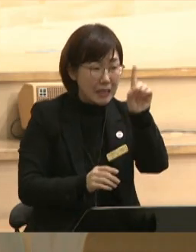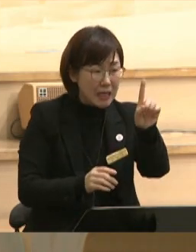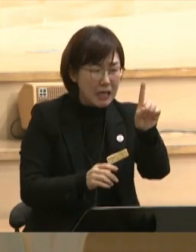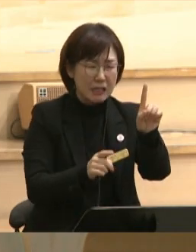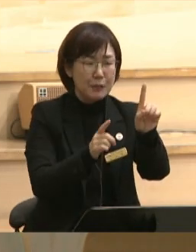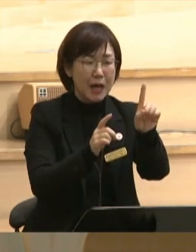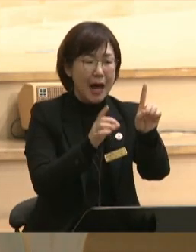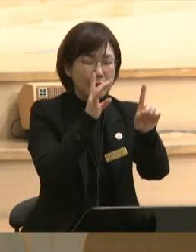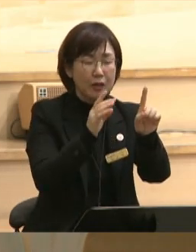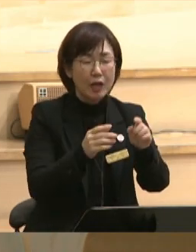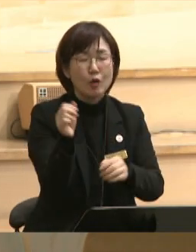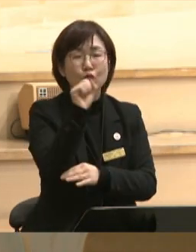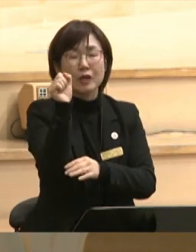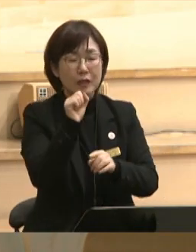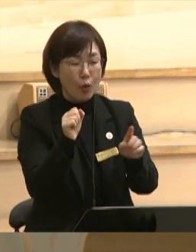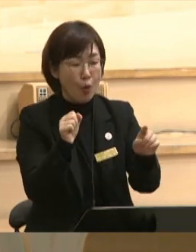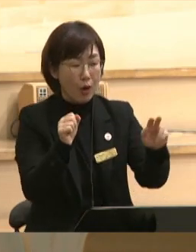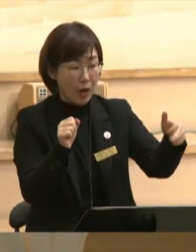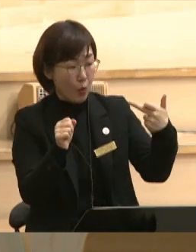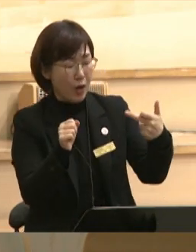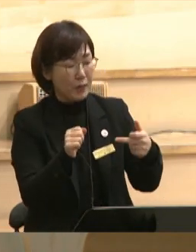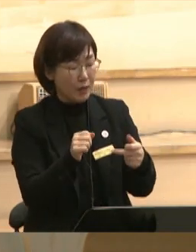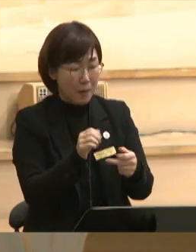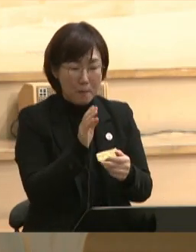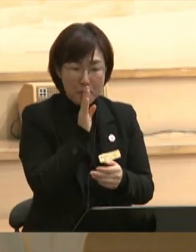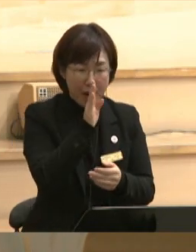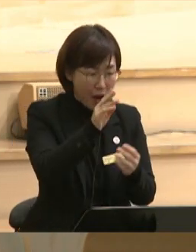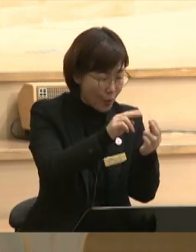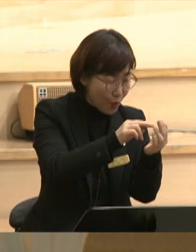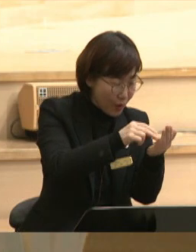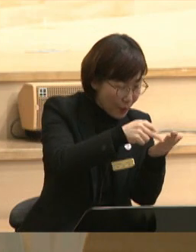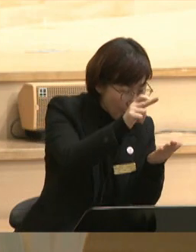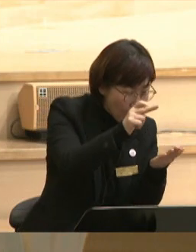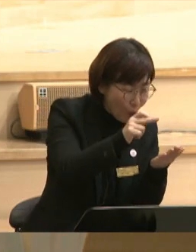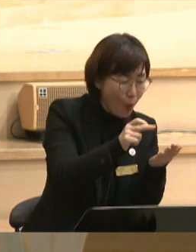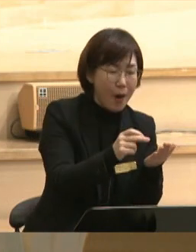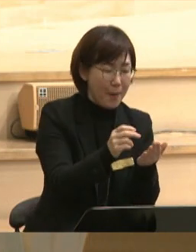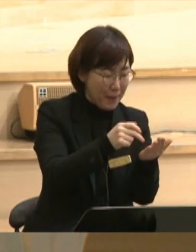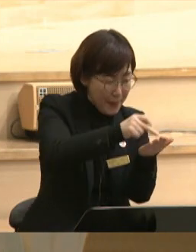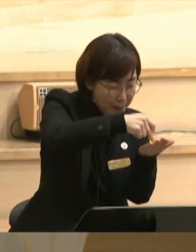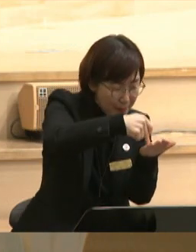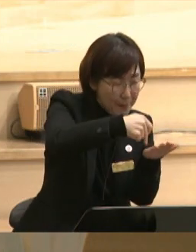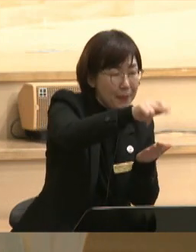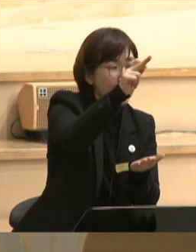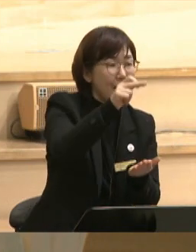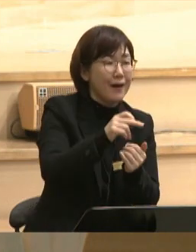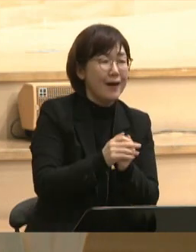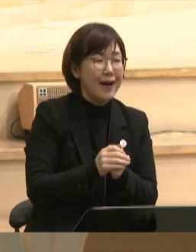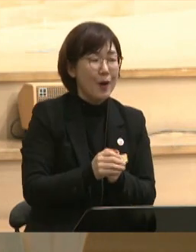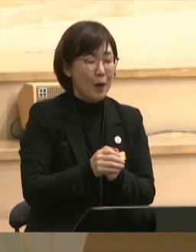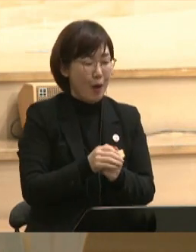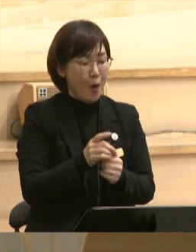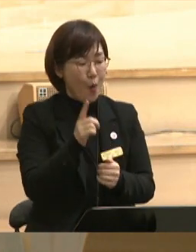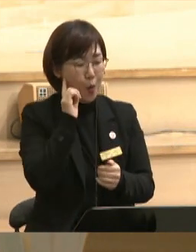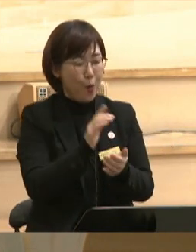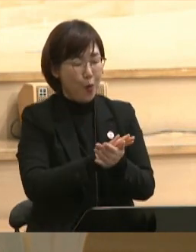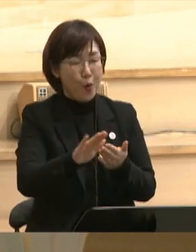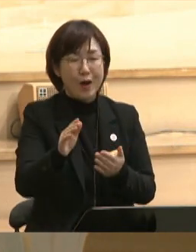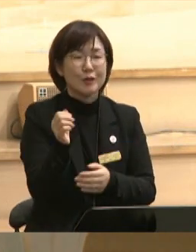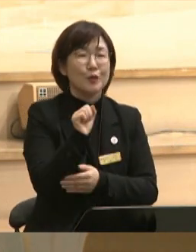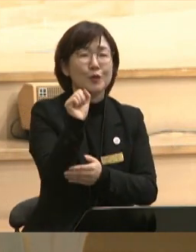1이 있으면 저는 운전하다가도 오면 보고 빨리빨리 답신을 주고 가야 됩니다 전 성격이